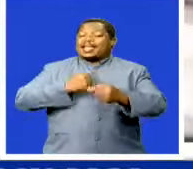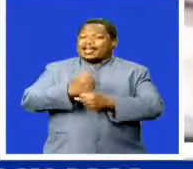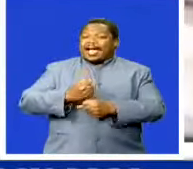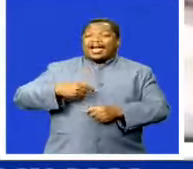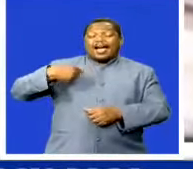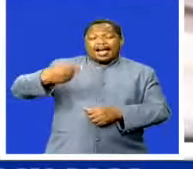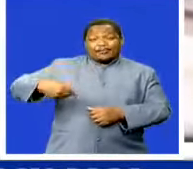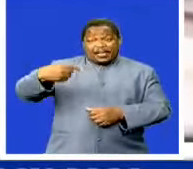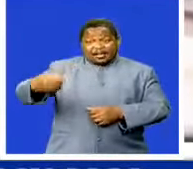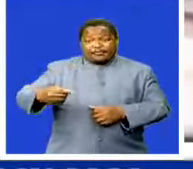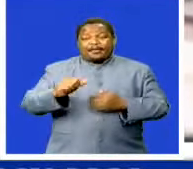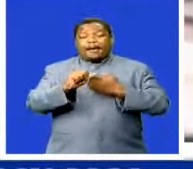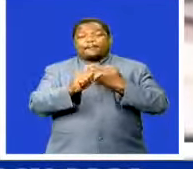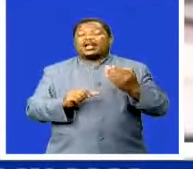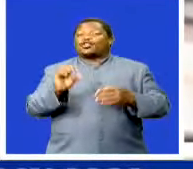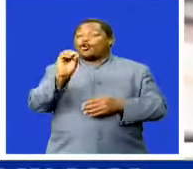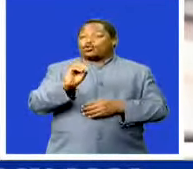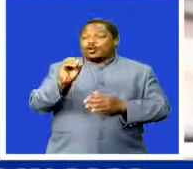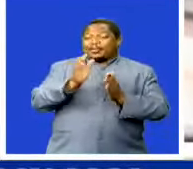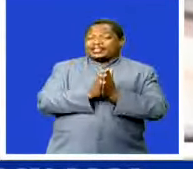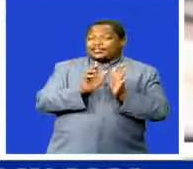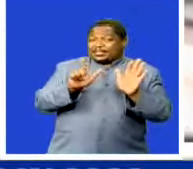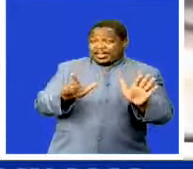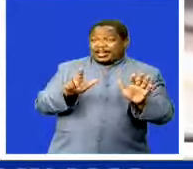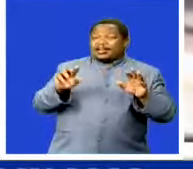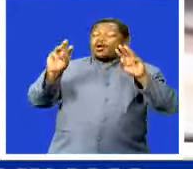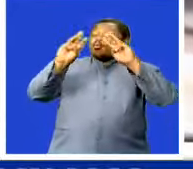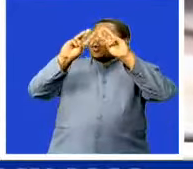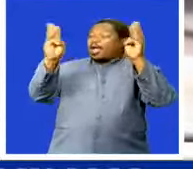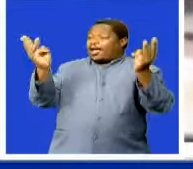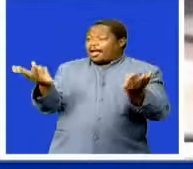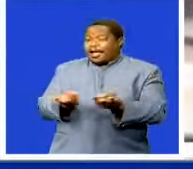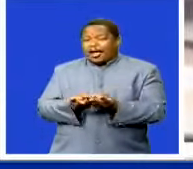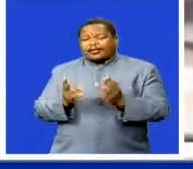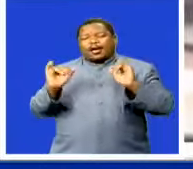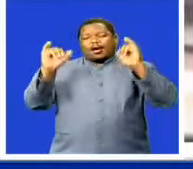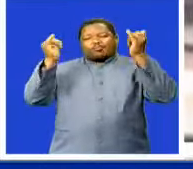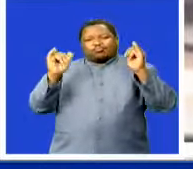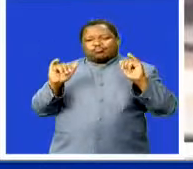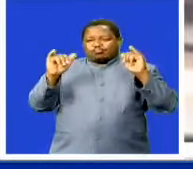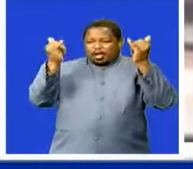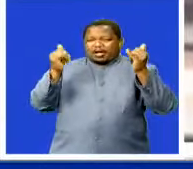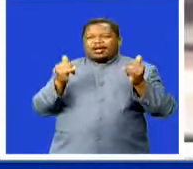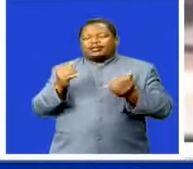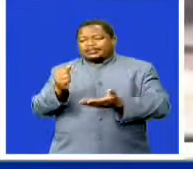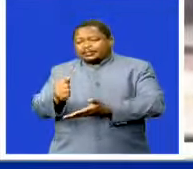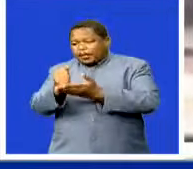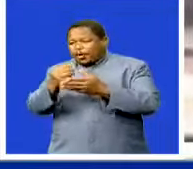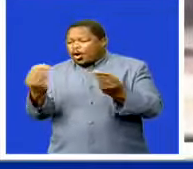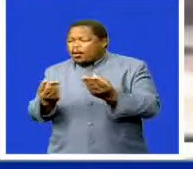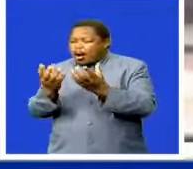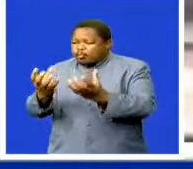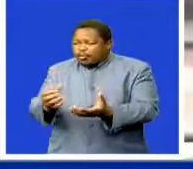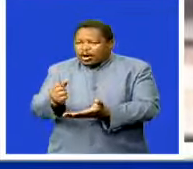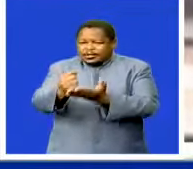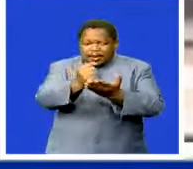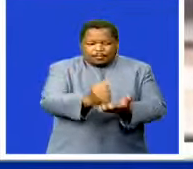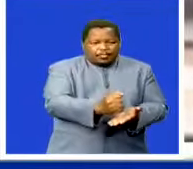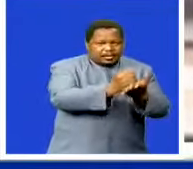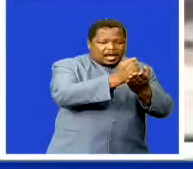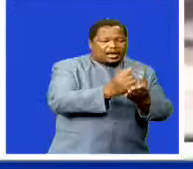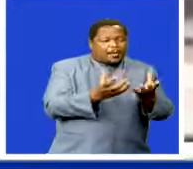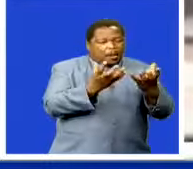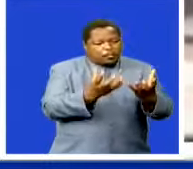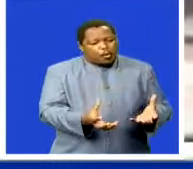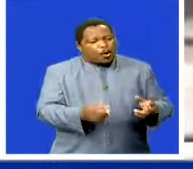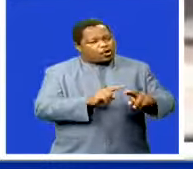yemphala emave onke emhlaba kubhalilanga lokucetha buphuya lobukhona kubo bonke bamfu litiko letekulima kuwo